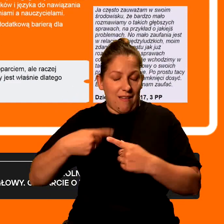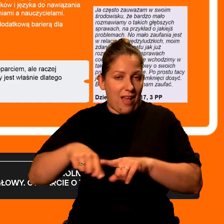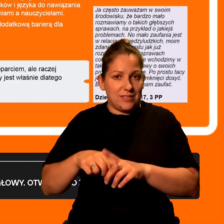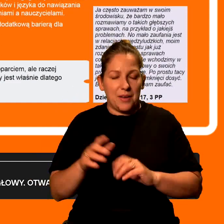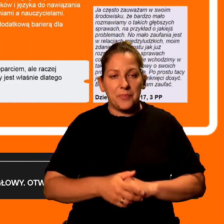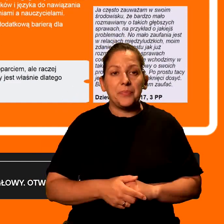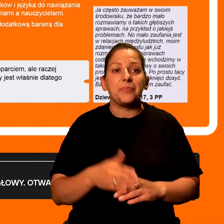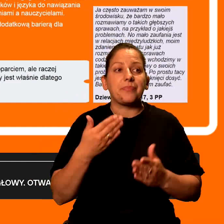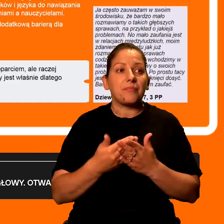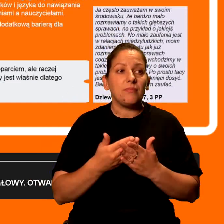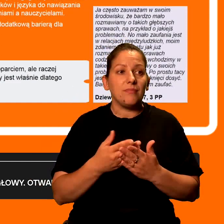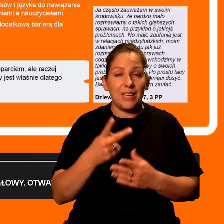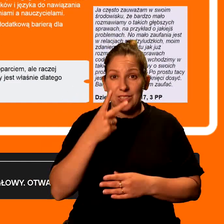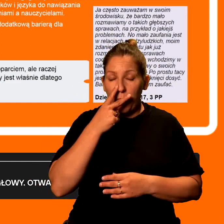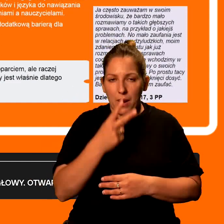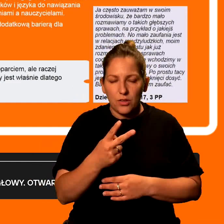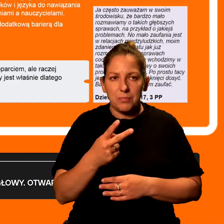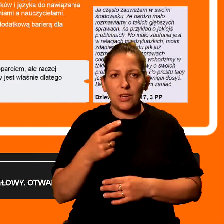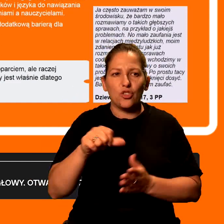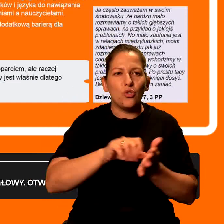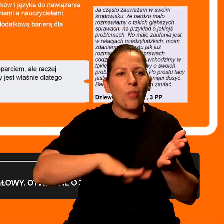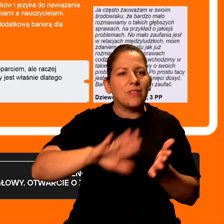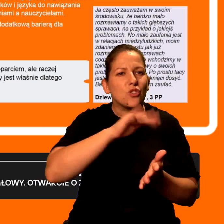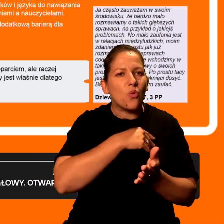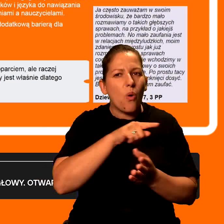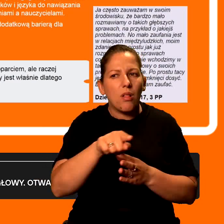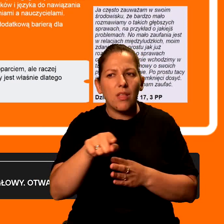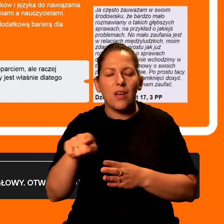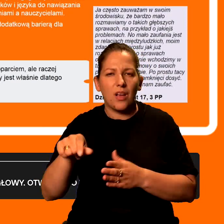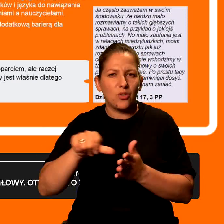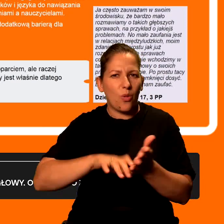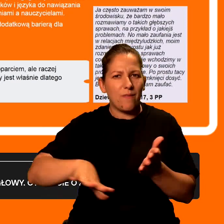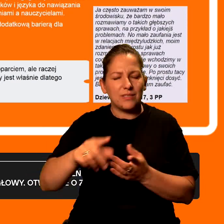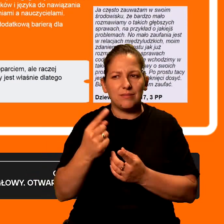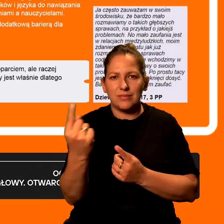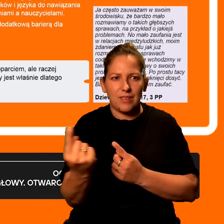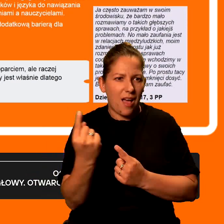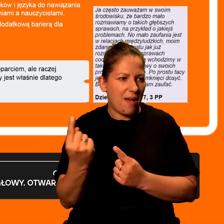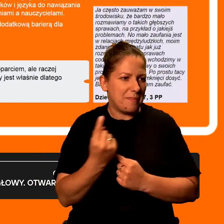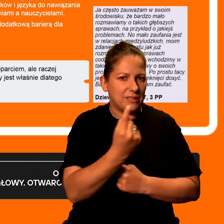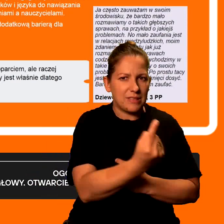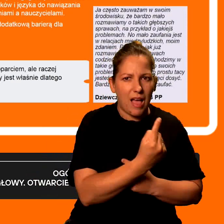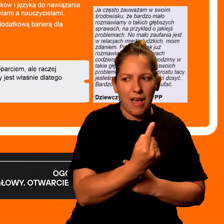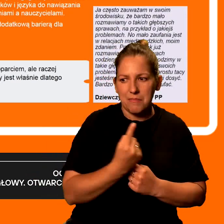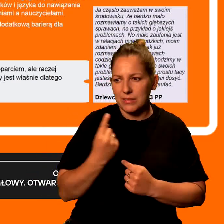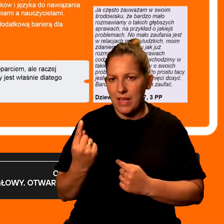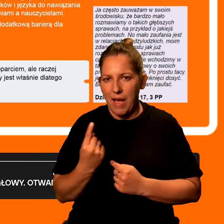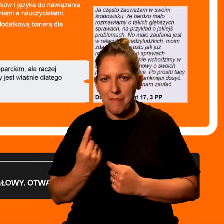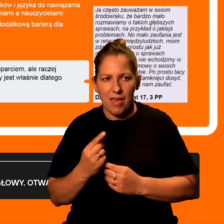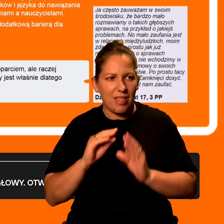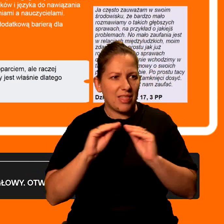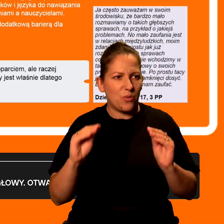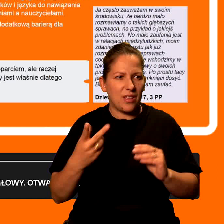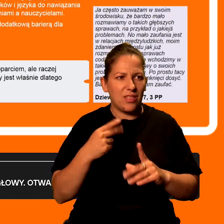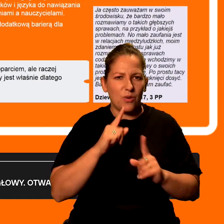a właściwie zobaczyliśmy środowiska szkolne jako środowiska ludzi osamotnionych. To znaczy nauczyciele nie rozmawiają ze